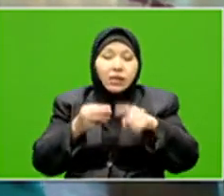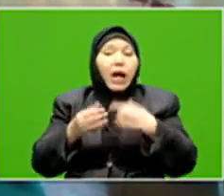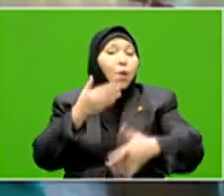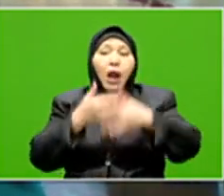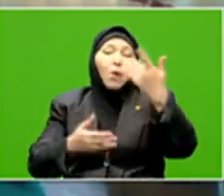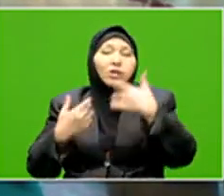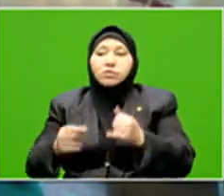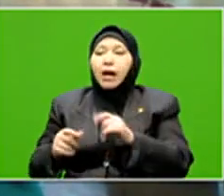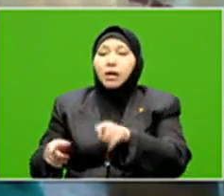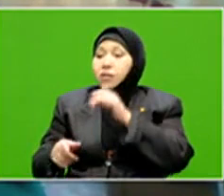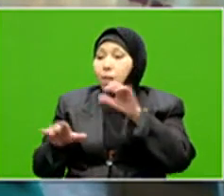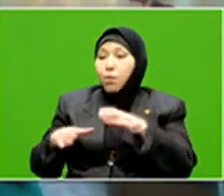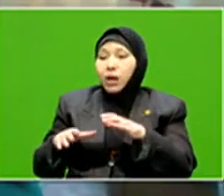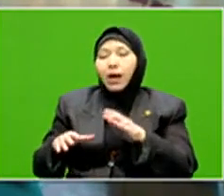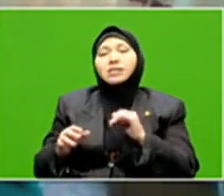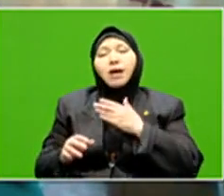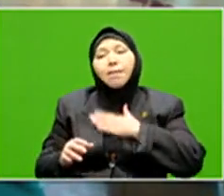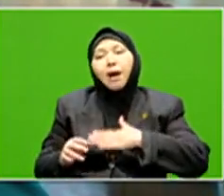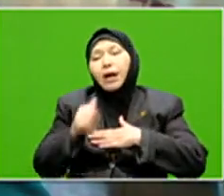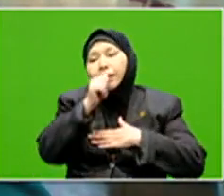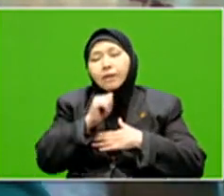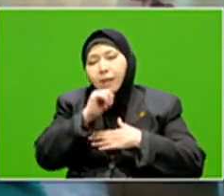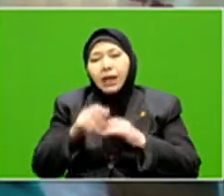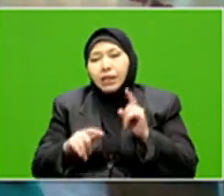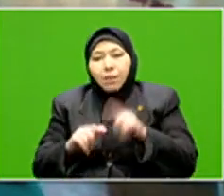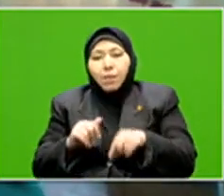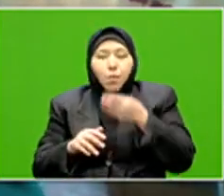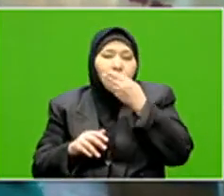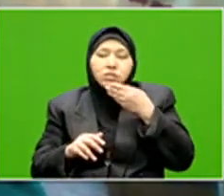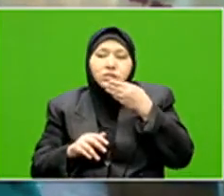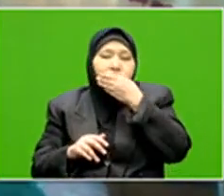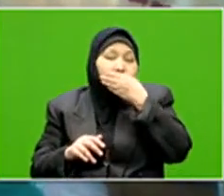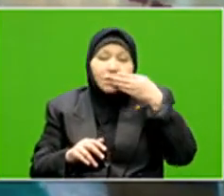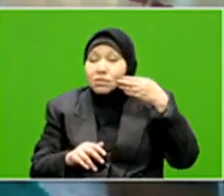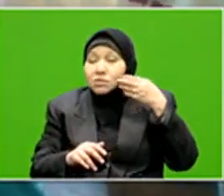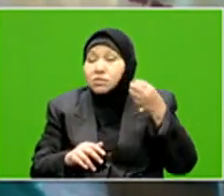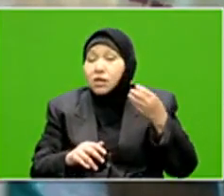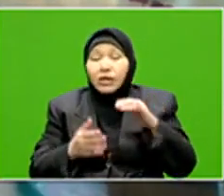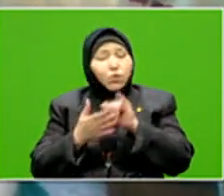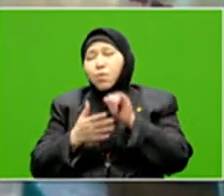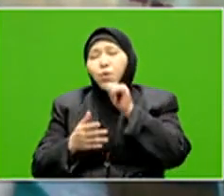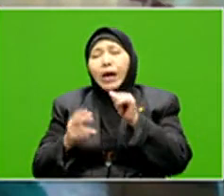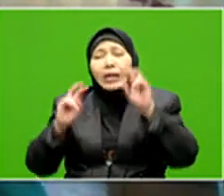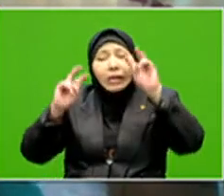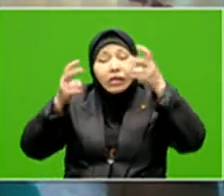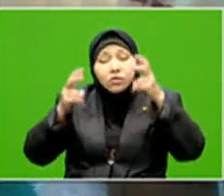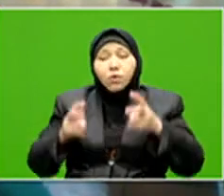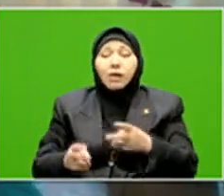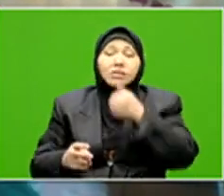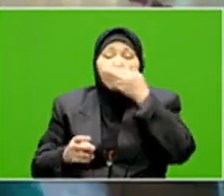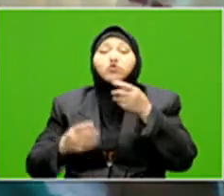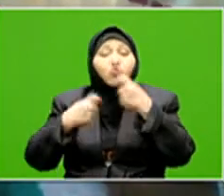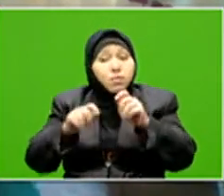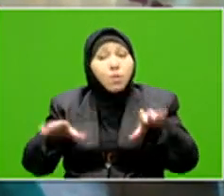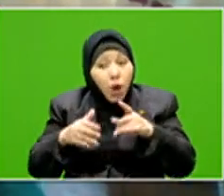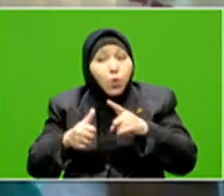awal-awal kita kata, tak buat lagi, aku tak boleh sabar dah rasanya, aku tak boleh puasa Isnin Khamis. Itu bukan isu sabar dulu, isunya dah cuba buat